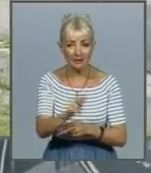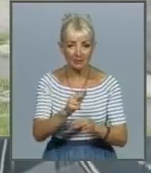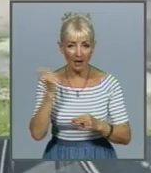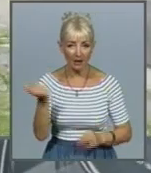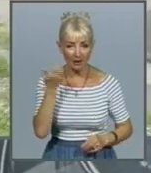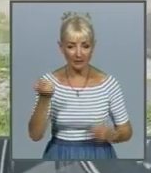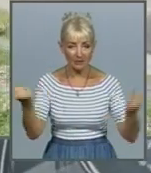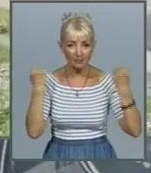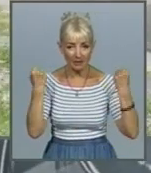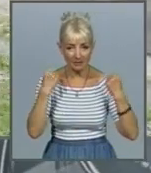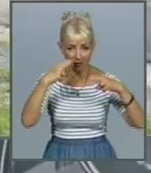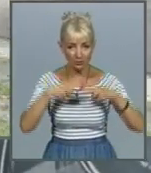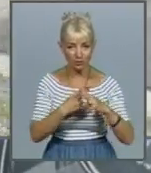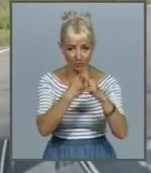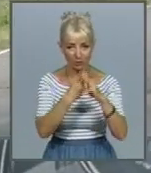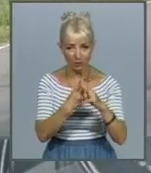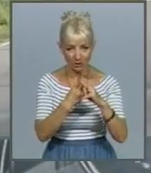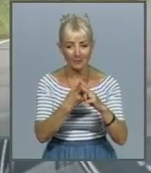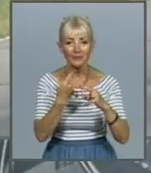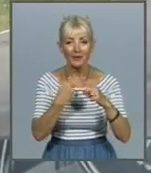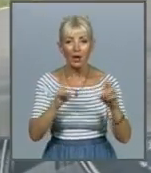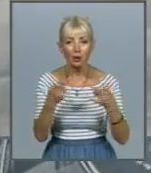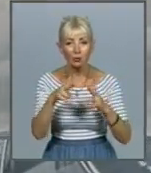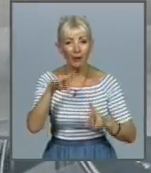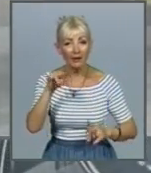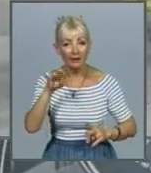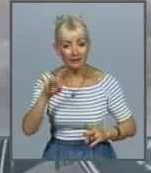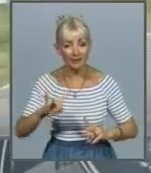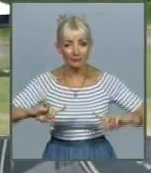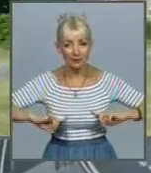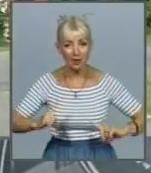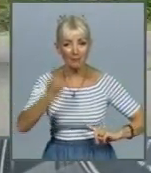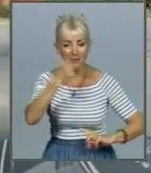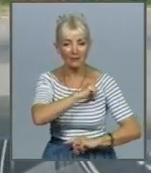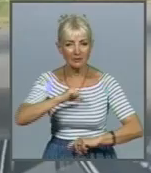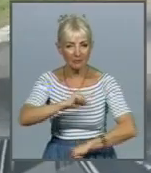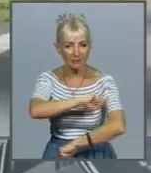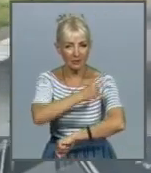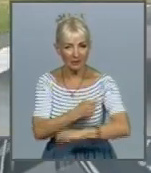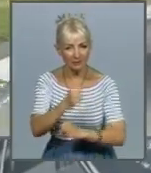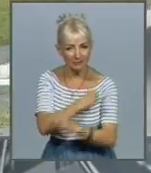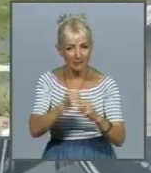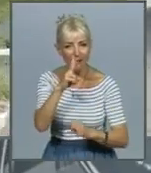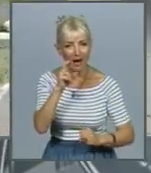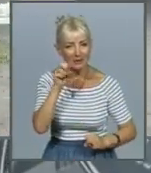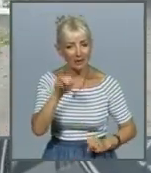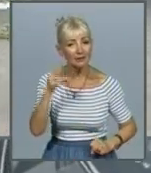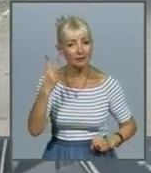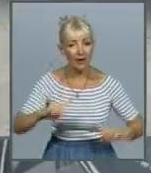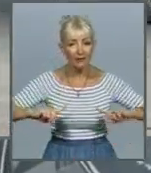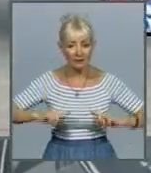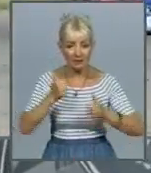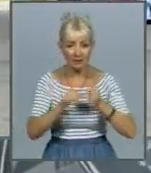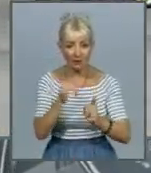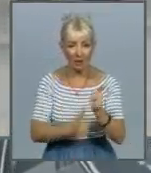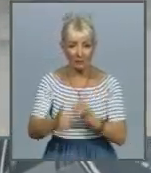харьковского спортивно-технического клуба лидер финишировал первым самом мощном классе машин к z2 финальном заезде он